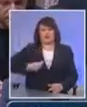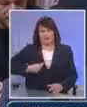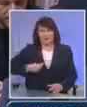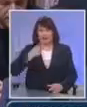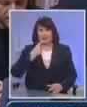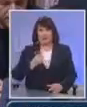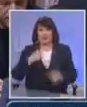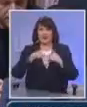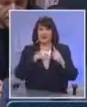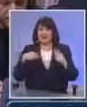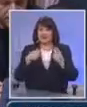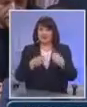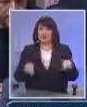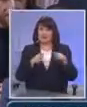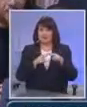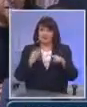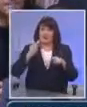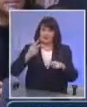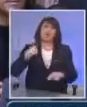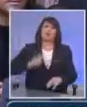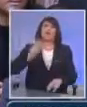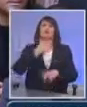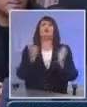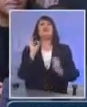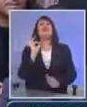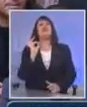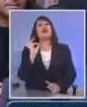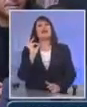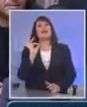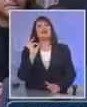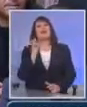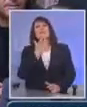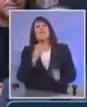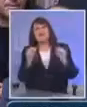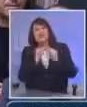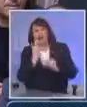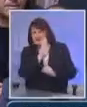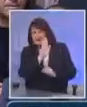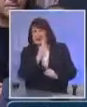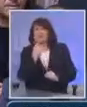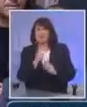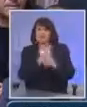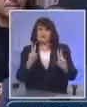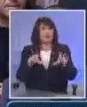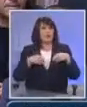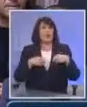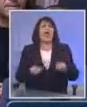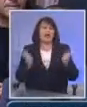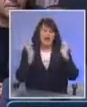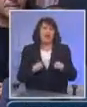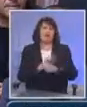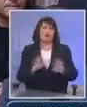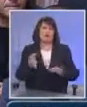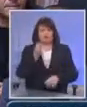Κηδεμόνων του Δευτέρου Δημοτικού Σχολείου Φιλιππιάδας δηλώνει ρητά και κατηγορηματικά ότι δεν πρόκειται να αποδεχθεί σε καμία